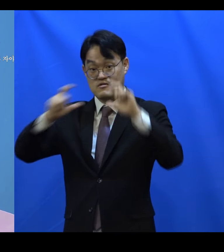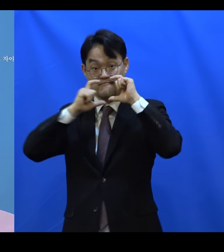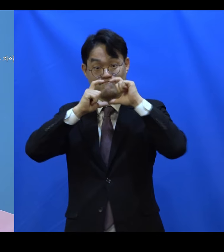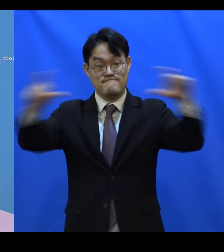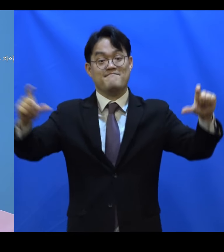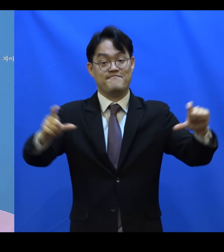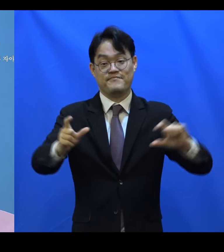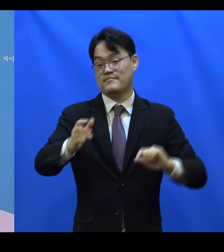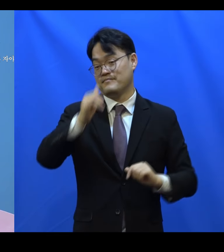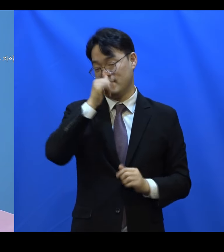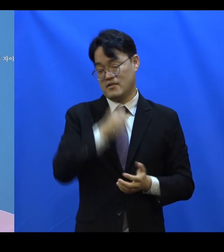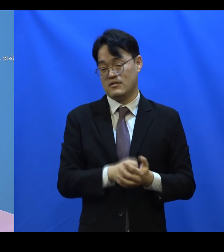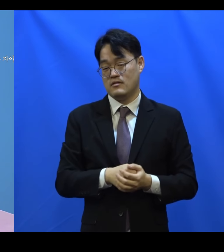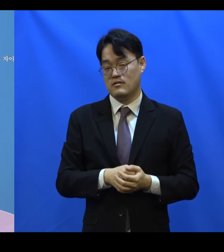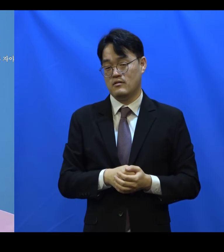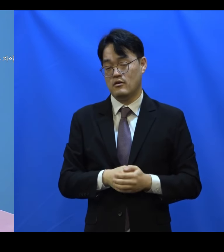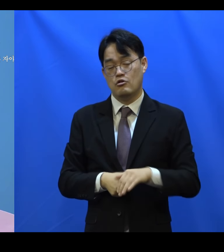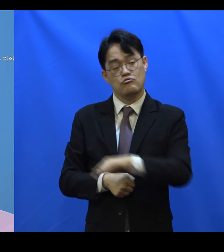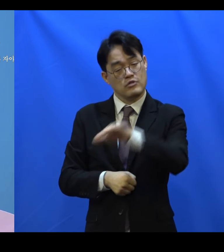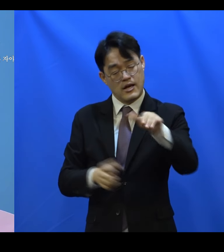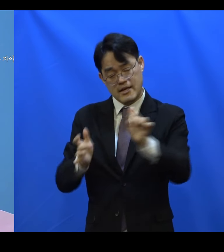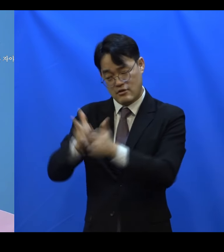마찬가지. 다른